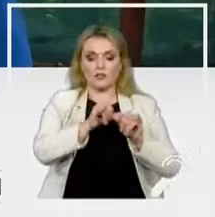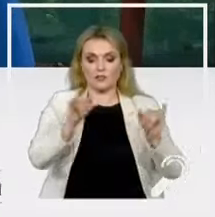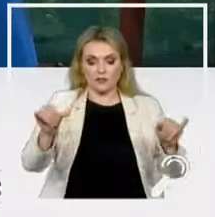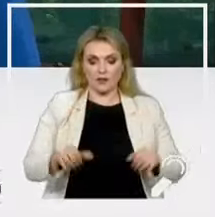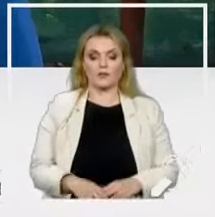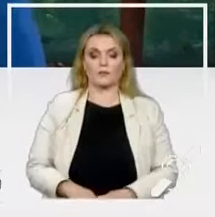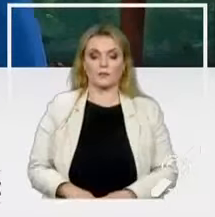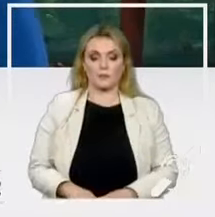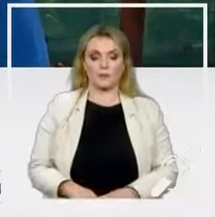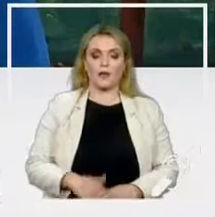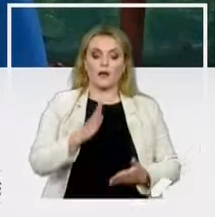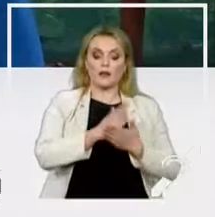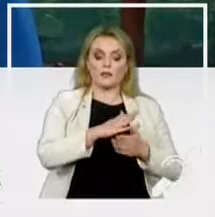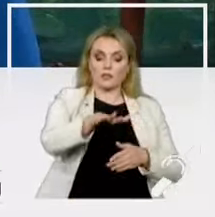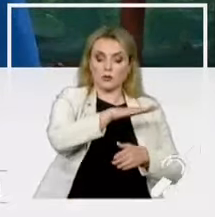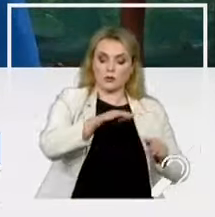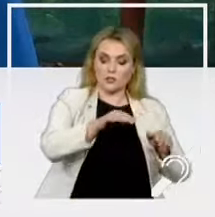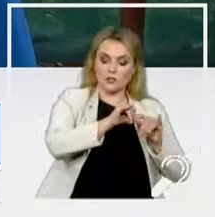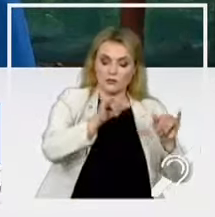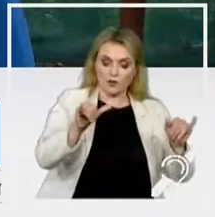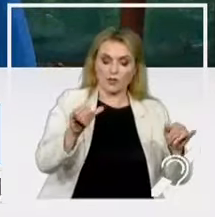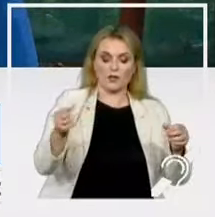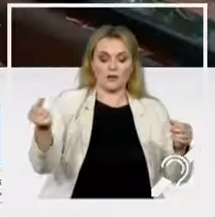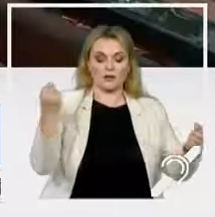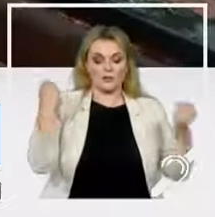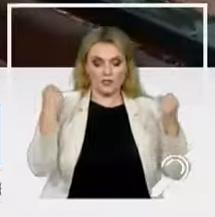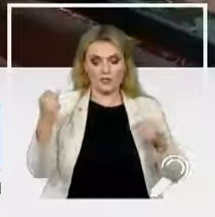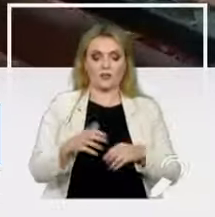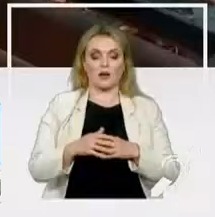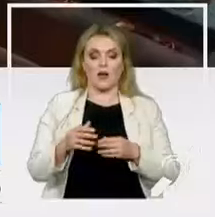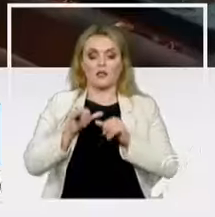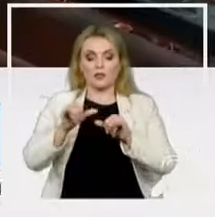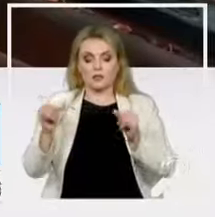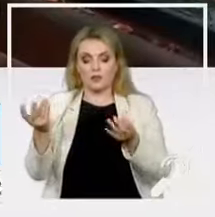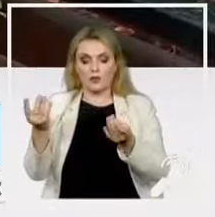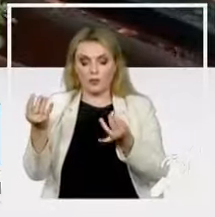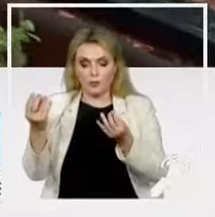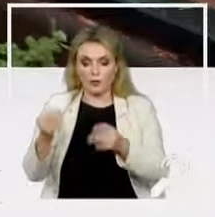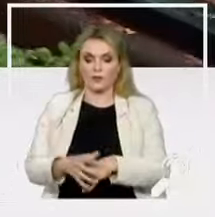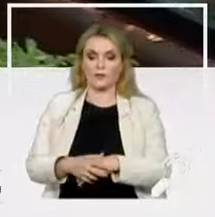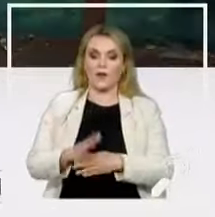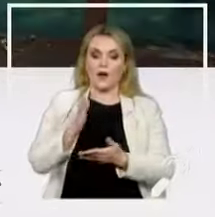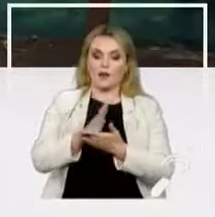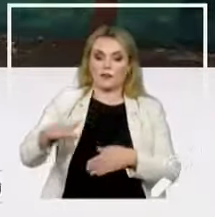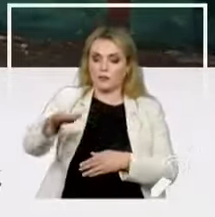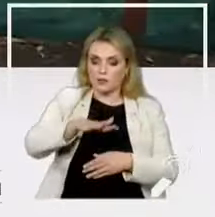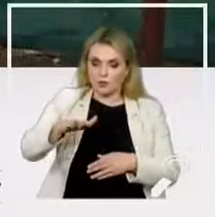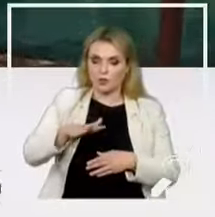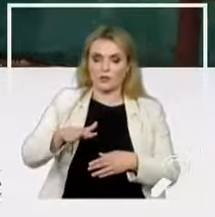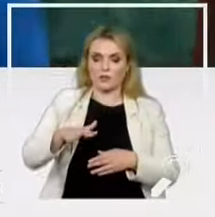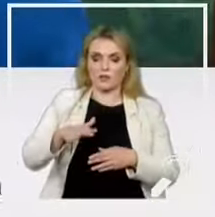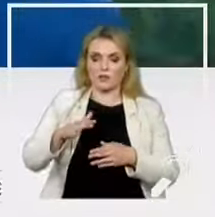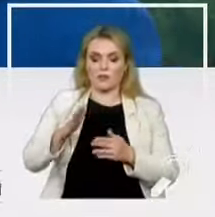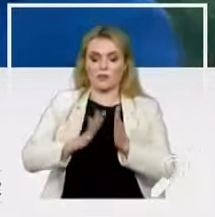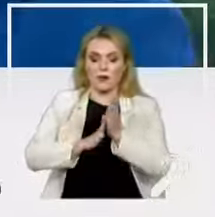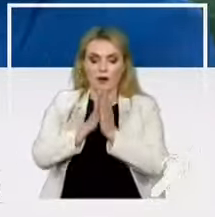de dezvoltare fizică sau motrică. Avem zona plantelor. Este o zonă foarte interesantă